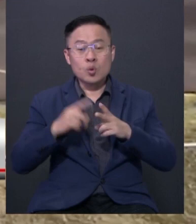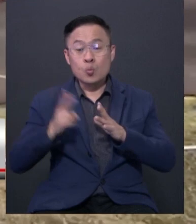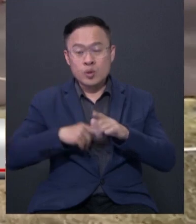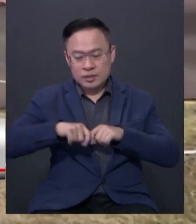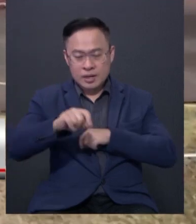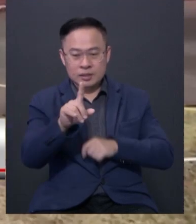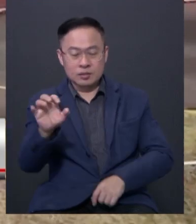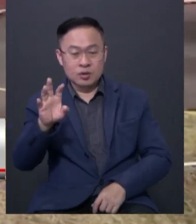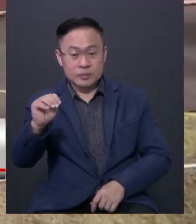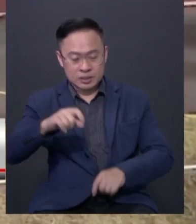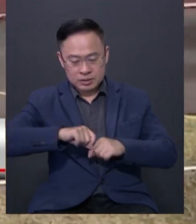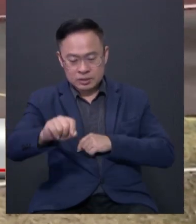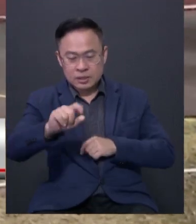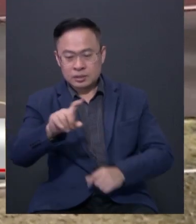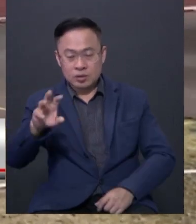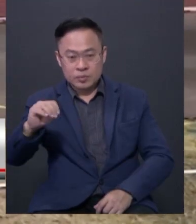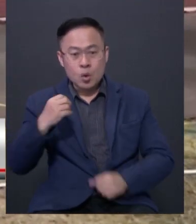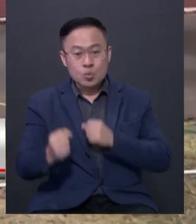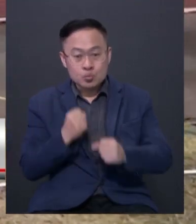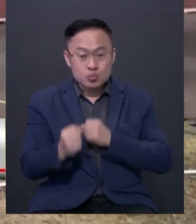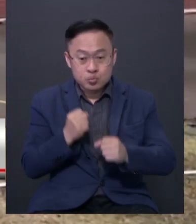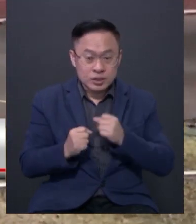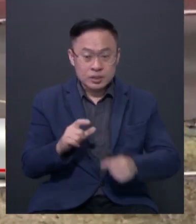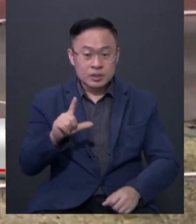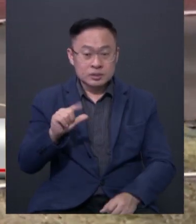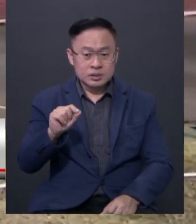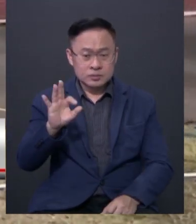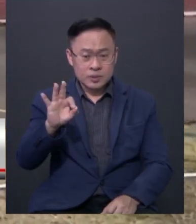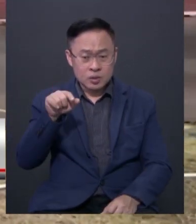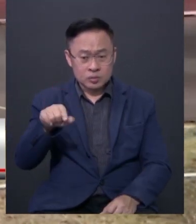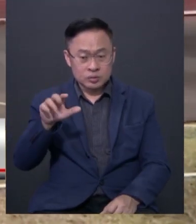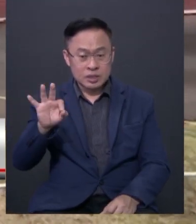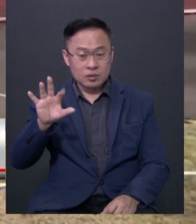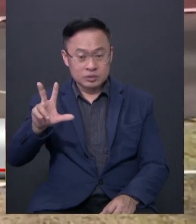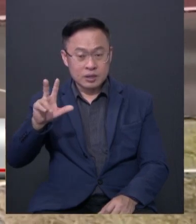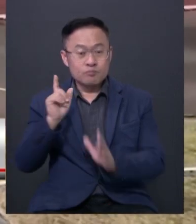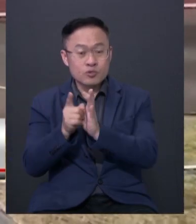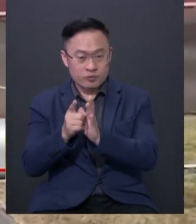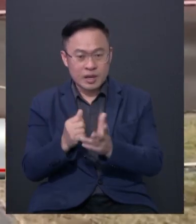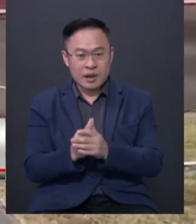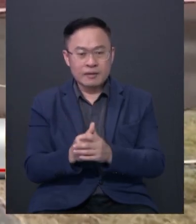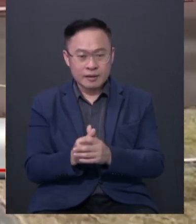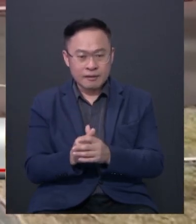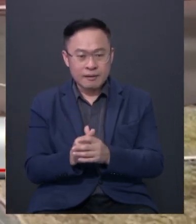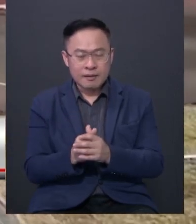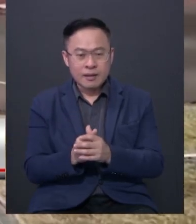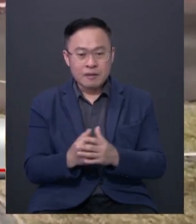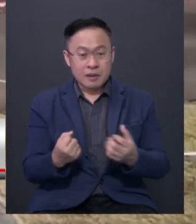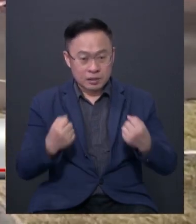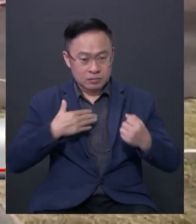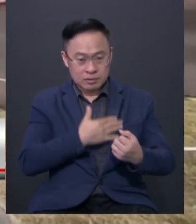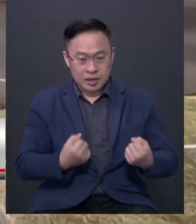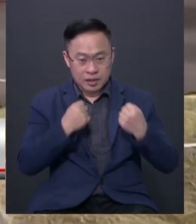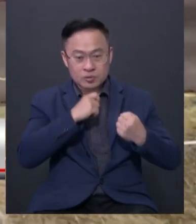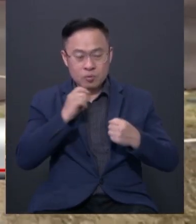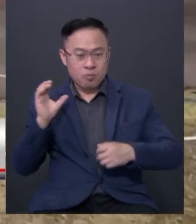ได้ 29.93 วินาที ค่ะ สุดยอดเลยคุณปู่สว่างดูท่าซะก่อนดูท่าชาร์จแล้วชาร์จแล้วจะทุ่ม